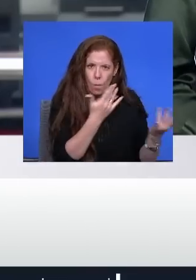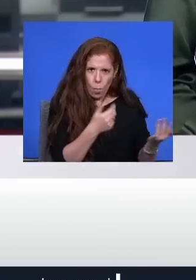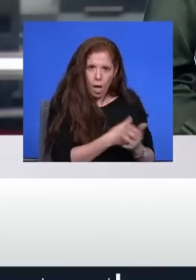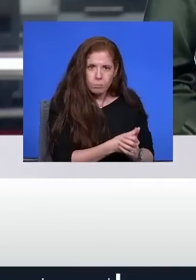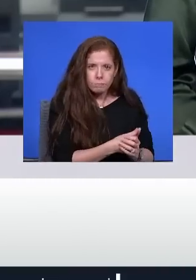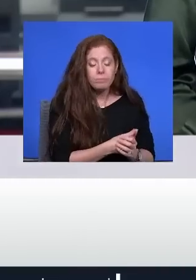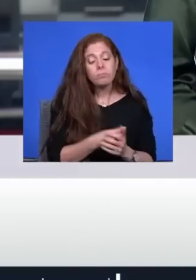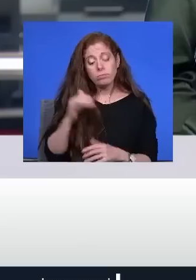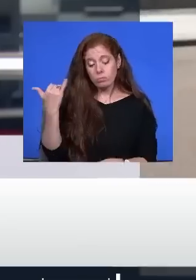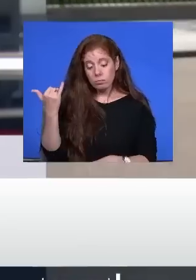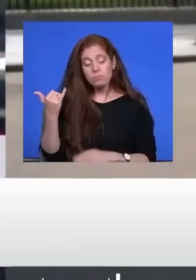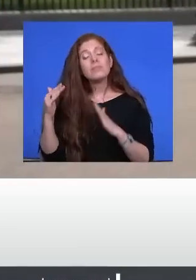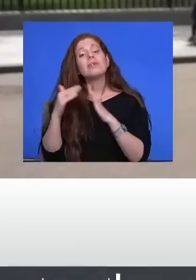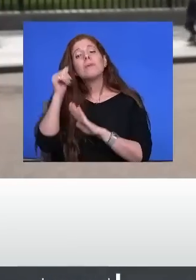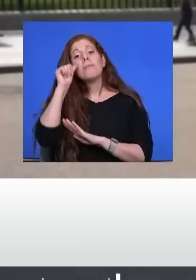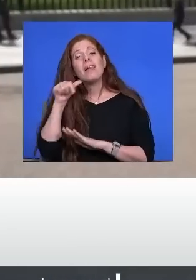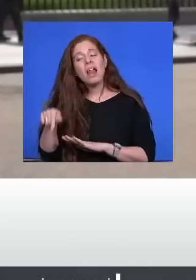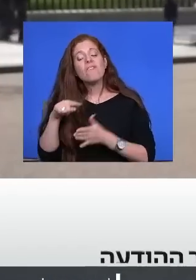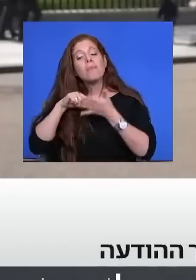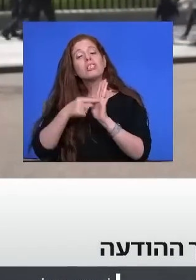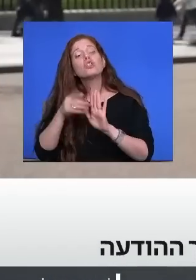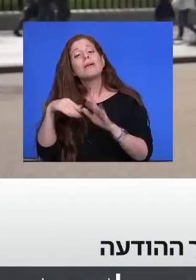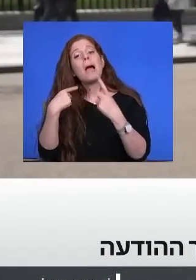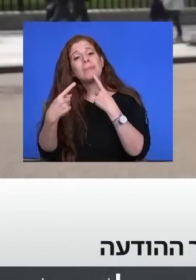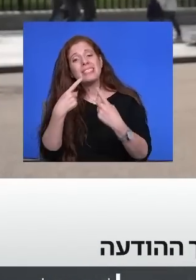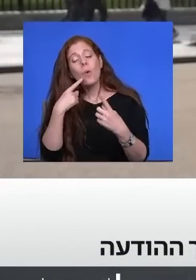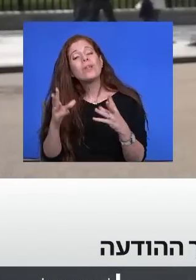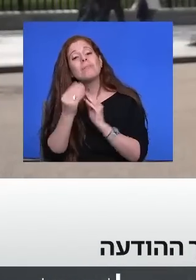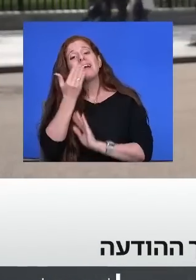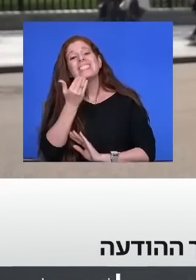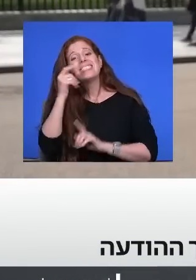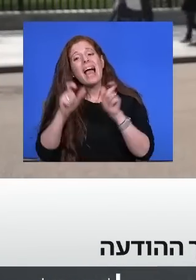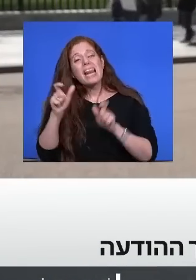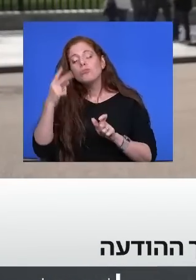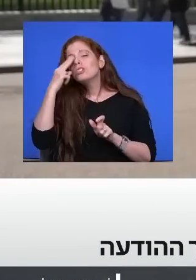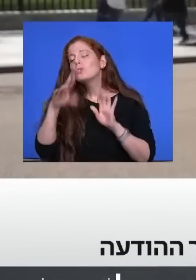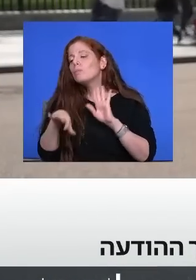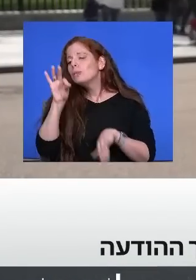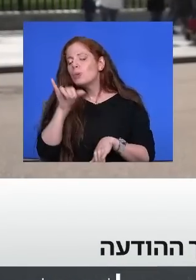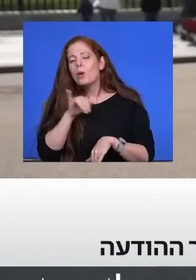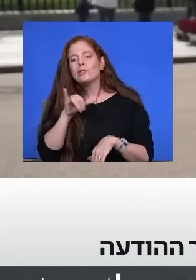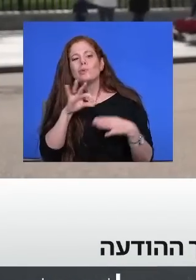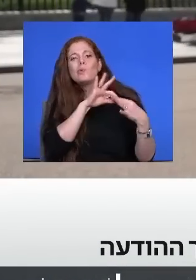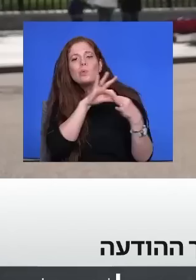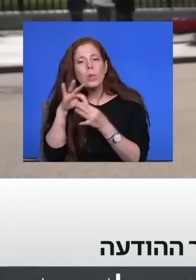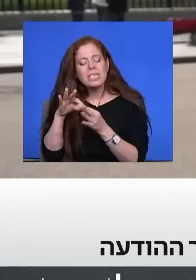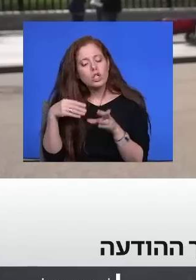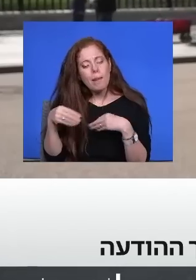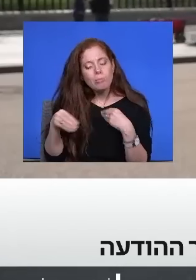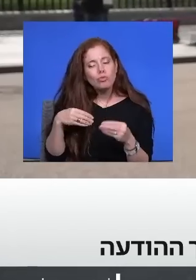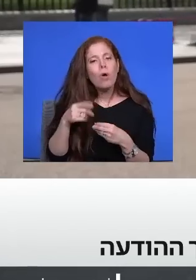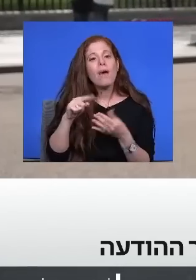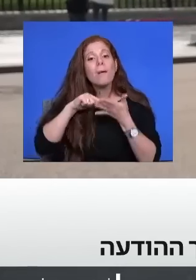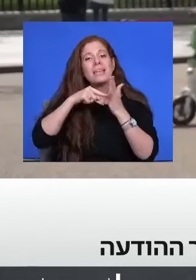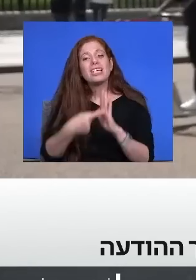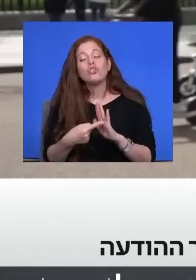כאן מיכל, בבית הלבן מדגישים גם בשיחות עם הישראלים שניסו למצוא איזשהו נוסח של פשרה, הם מדגישים